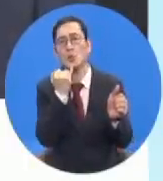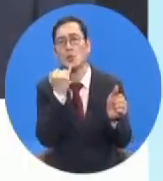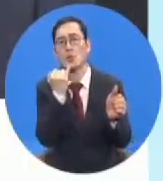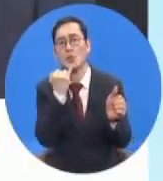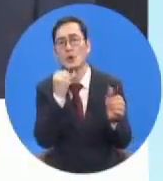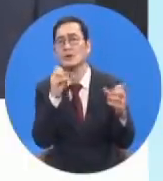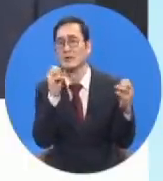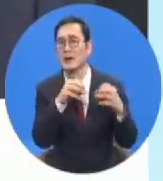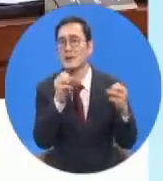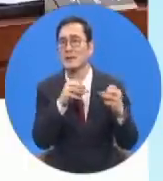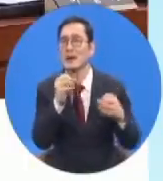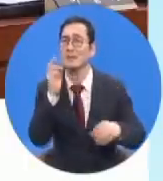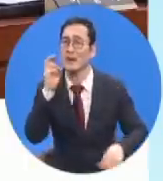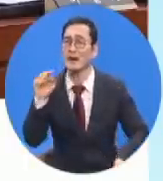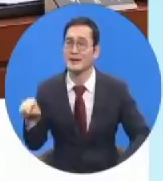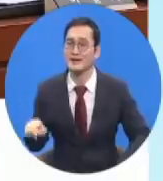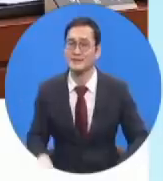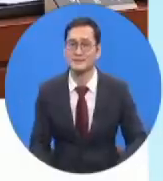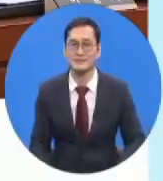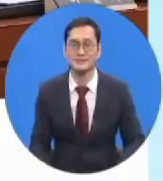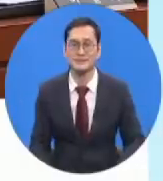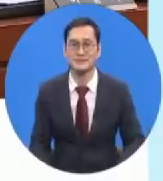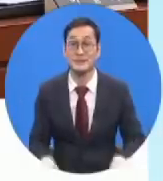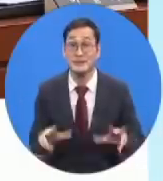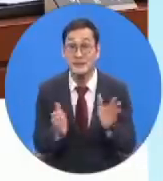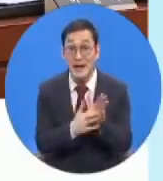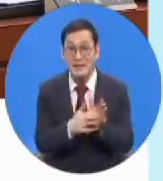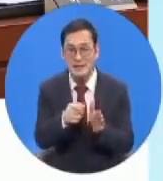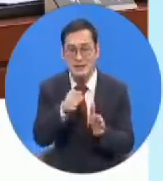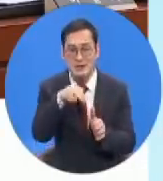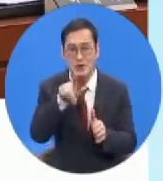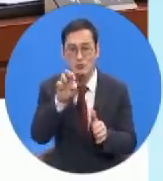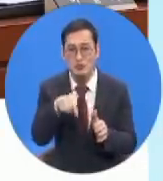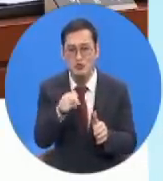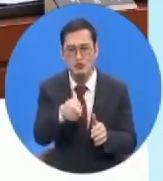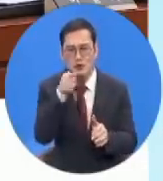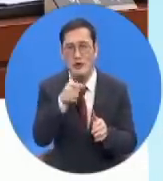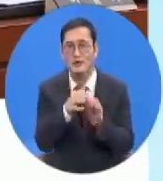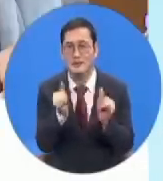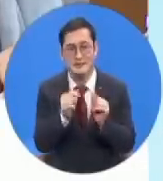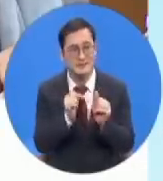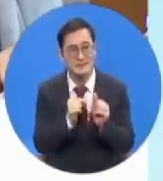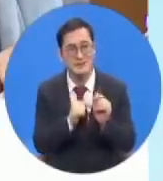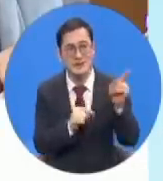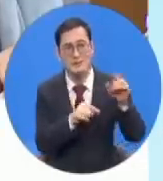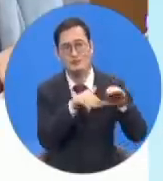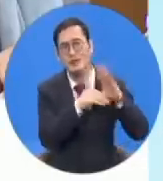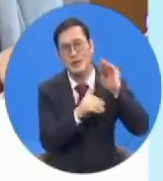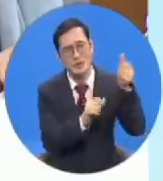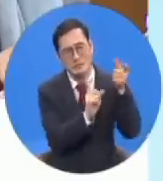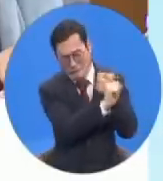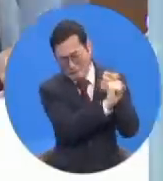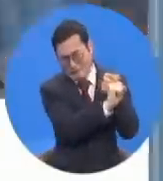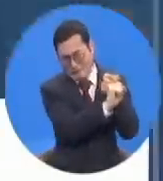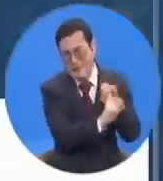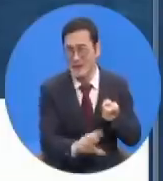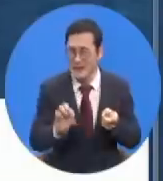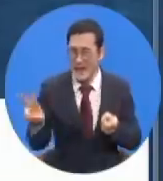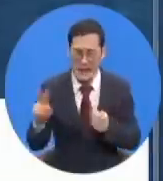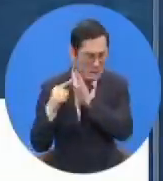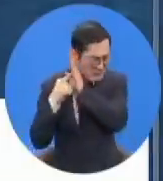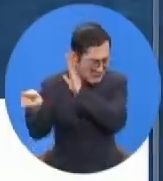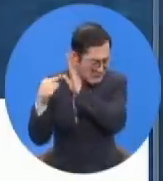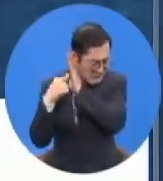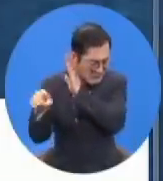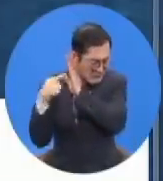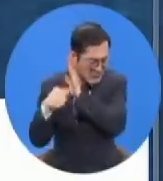아시겠지만, 이제까지 역대 정무수석들은 친문의 색채가 너무 좀 강했습니다. 좀 네. 강경파로 보일 수도 있어서 야당 입장에서